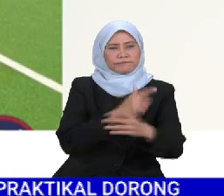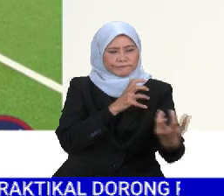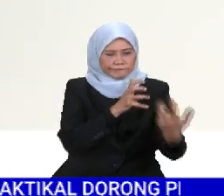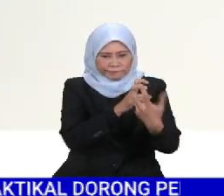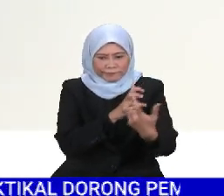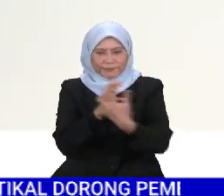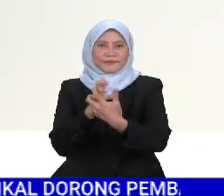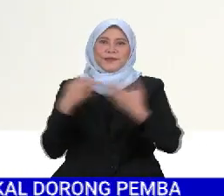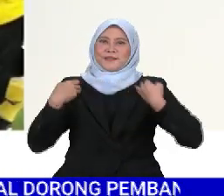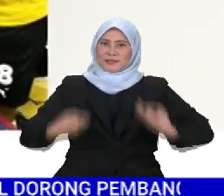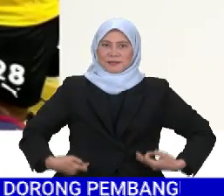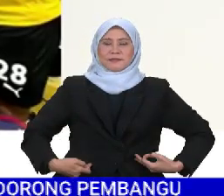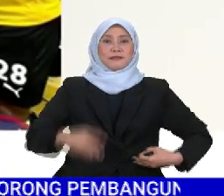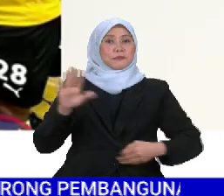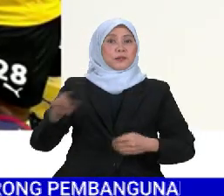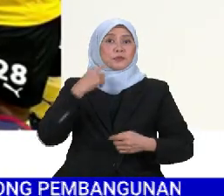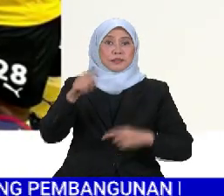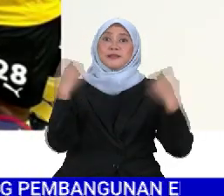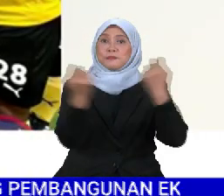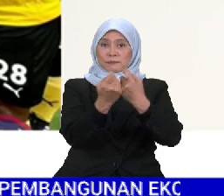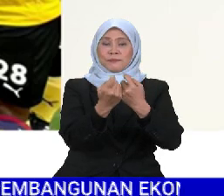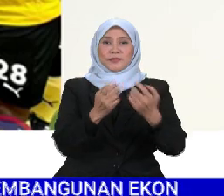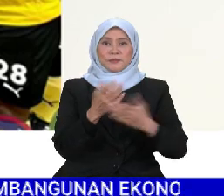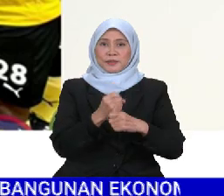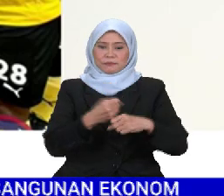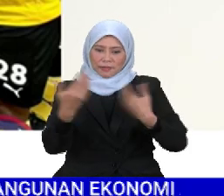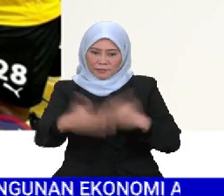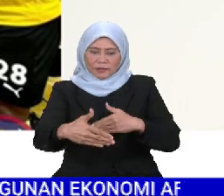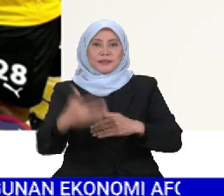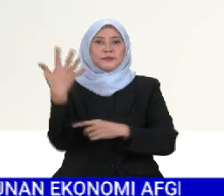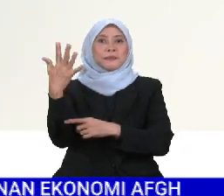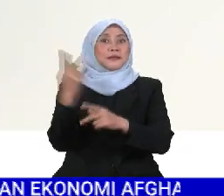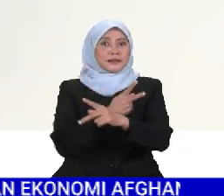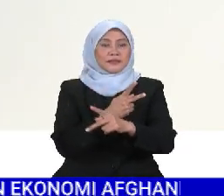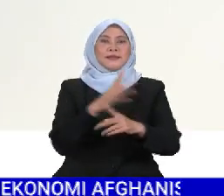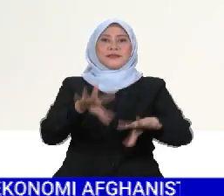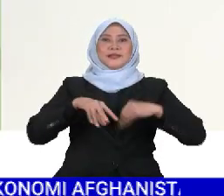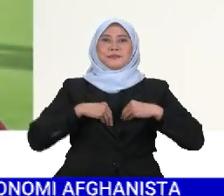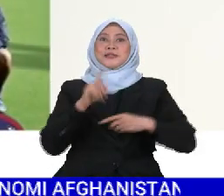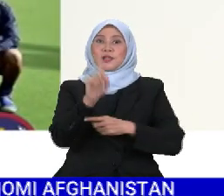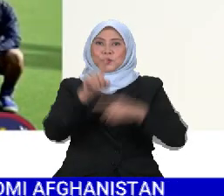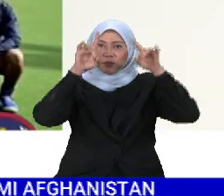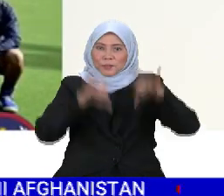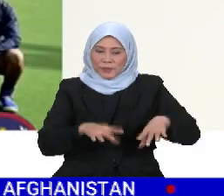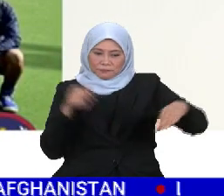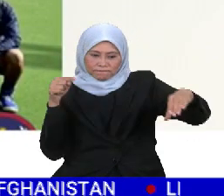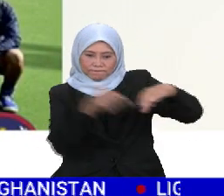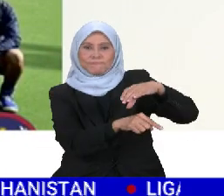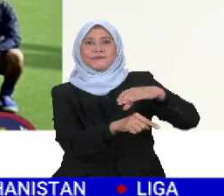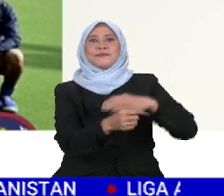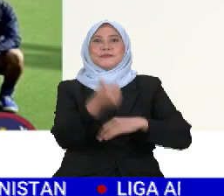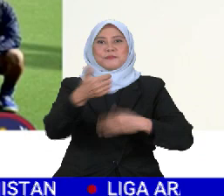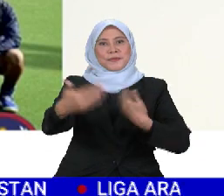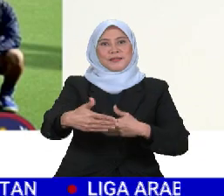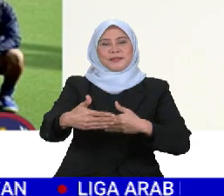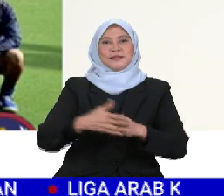kesesuaian fizikal. Jelas beliau, pasukan berjaya menembus ke kawasan penalti sebanyak 15 kali dan menerima satu percubaan pukulan sudut penalti.